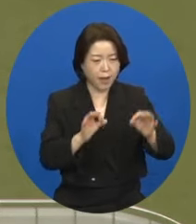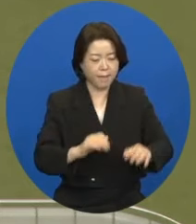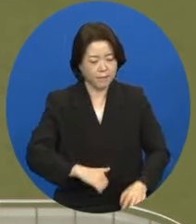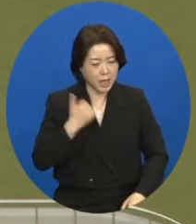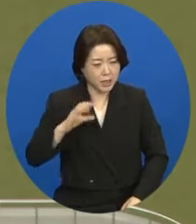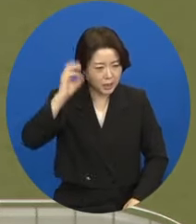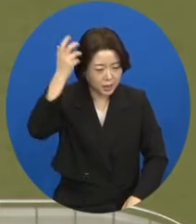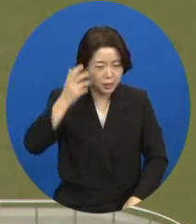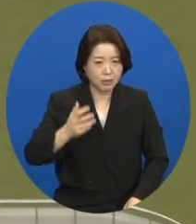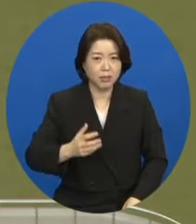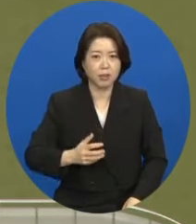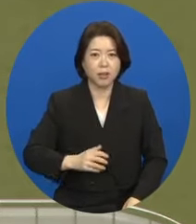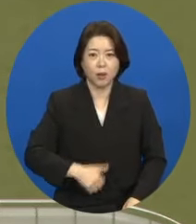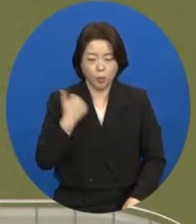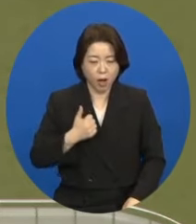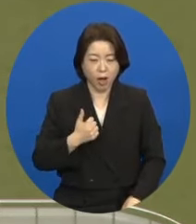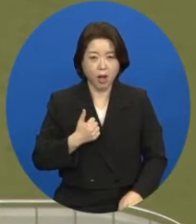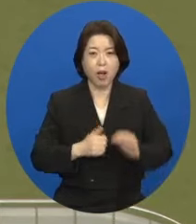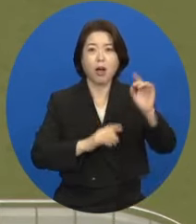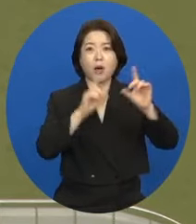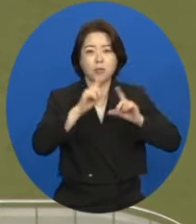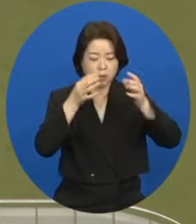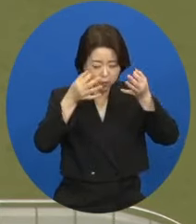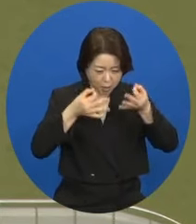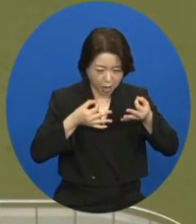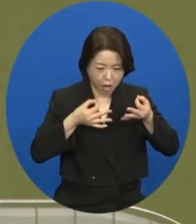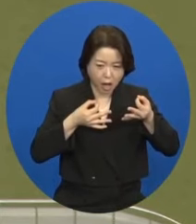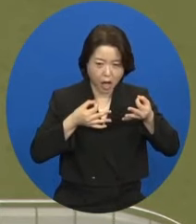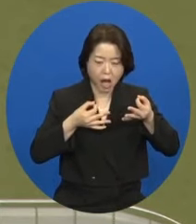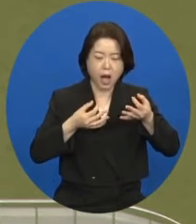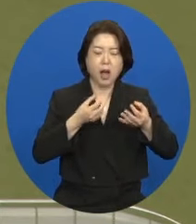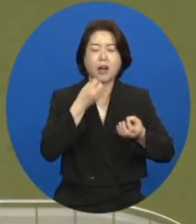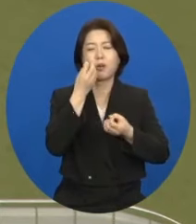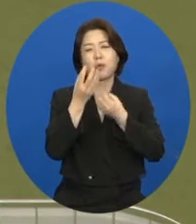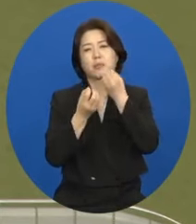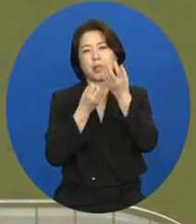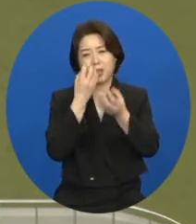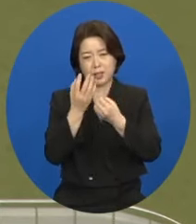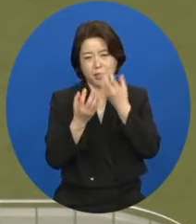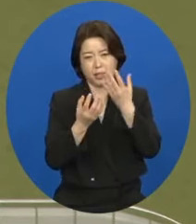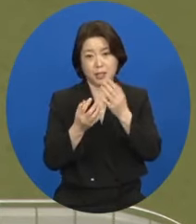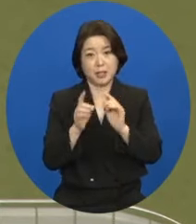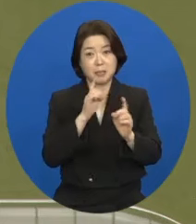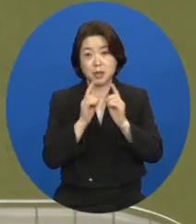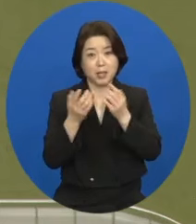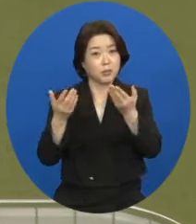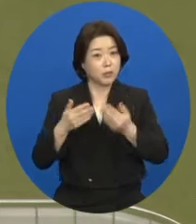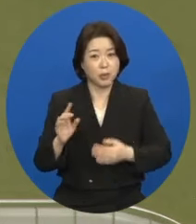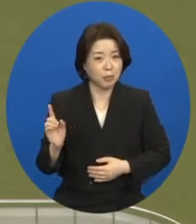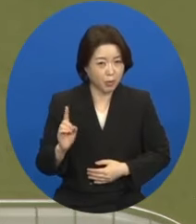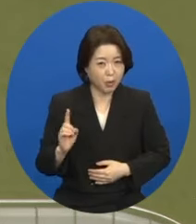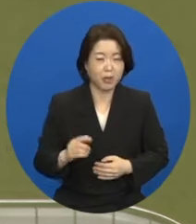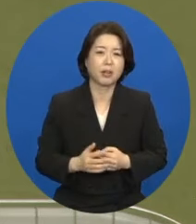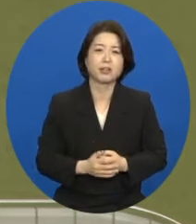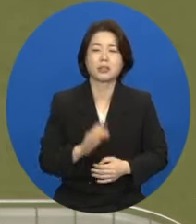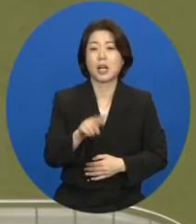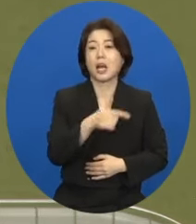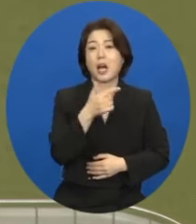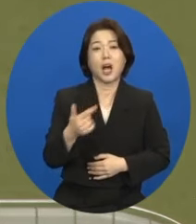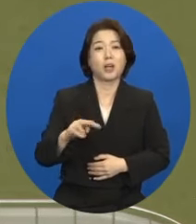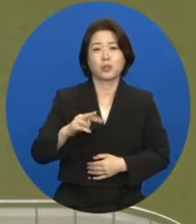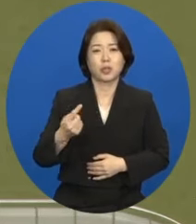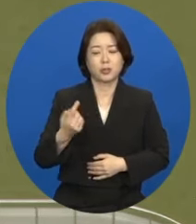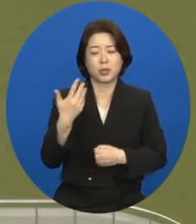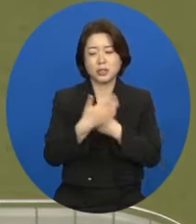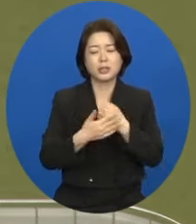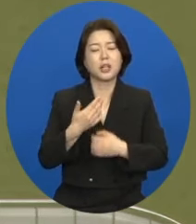나가지고 버럭 하는 그 모습을 고백을 하시면서 말씀하시기를, 하루라도 은혜 없이는 살